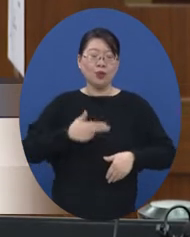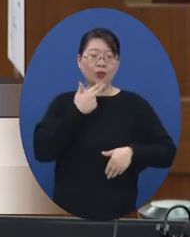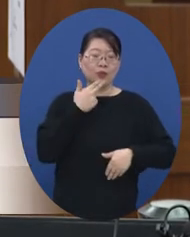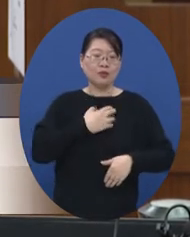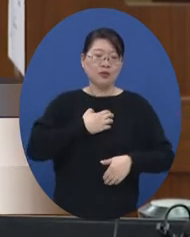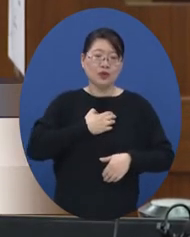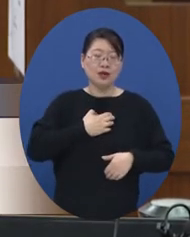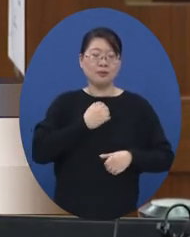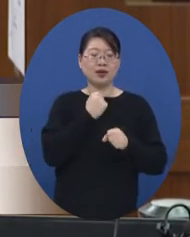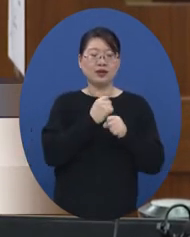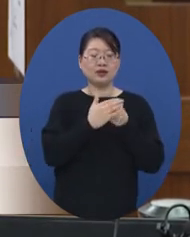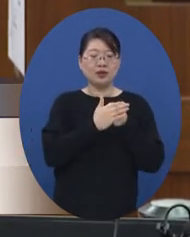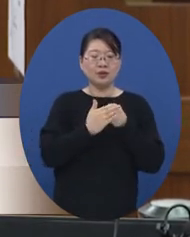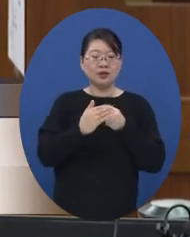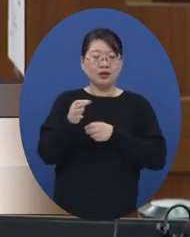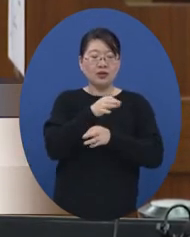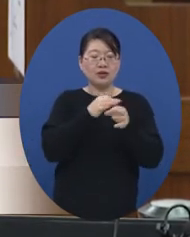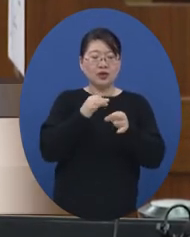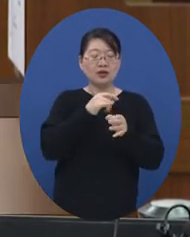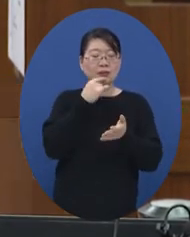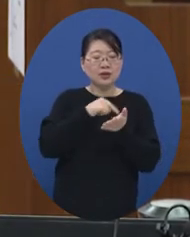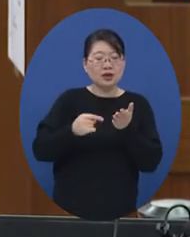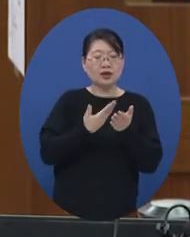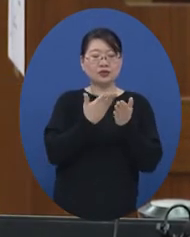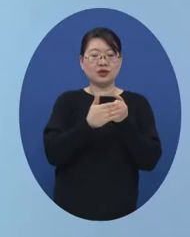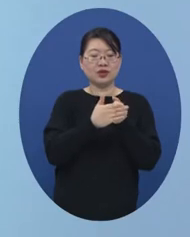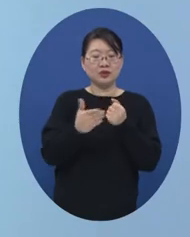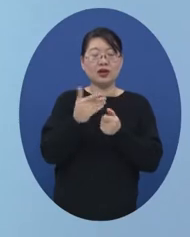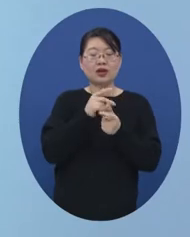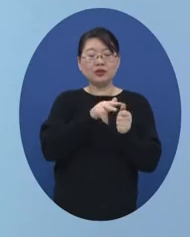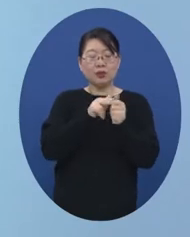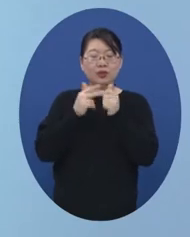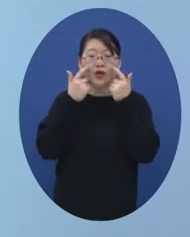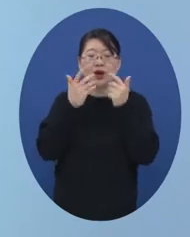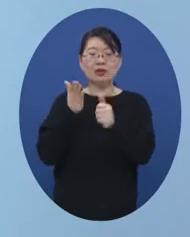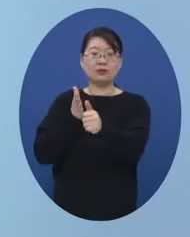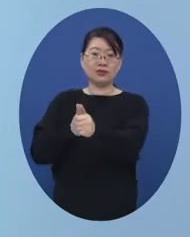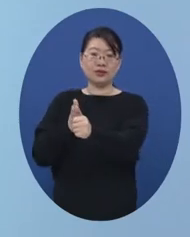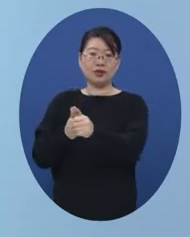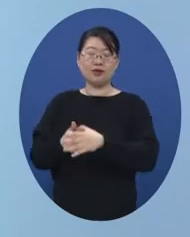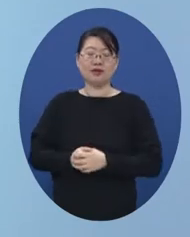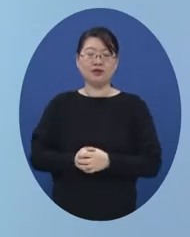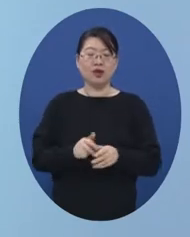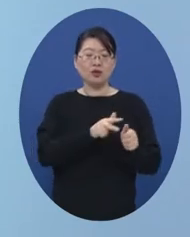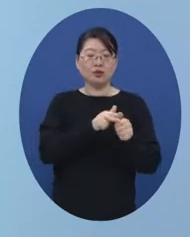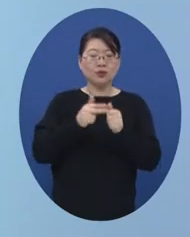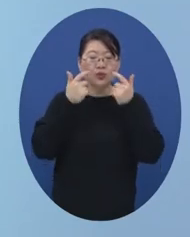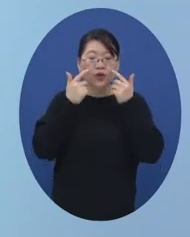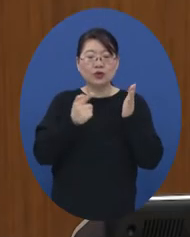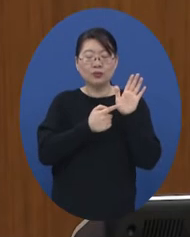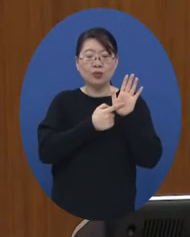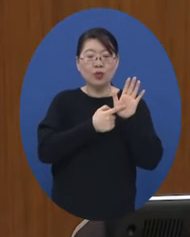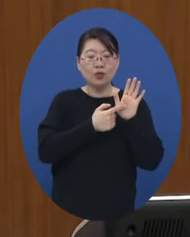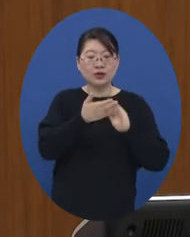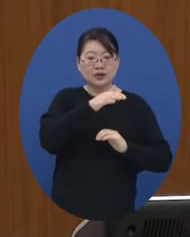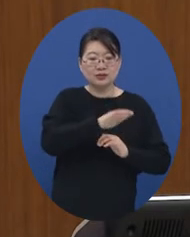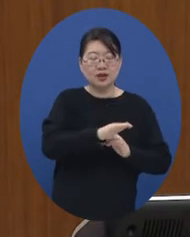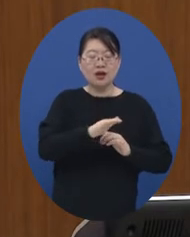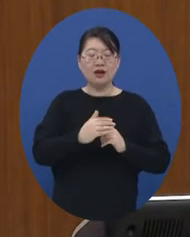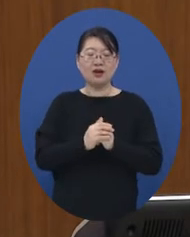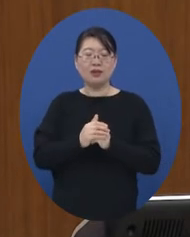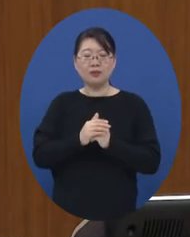타격을 주기 때문에 좀 정보 공개를 정확하게 하면 좋겠고요. 다만 정보를 정확하게 공개하되